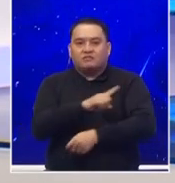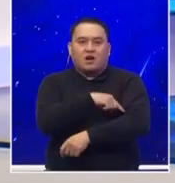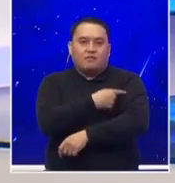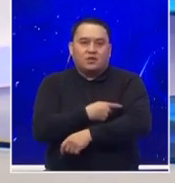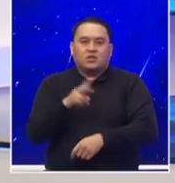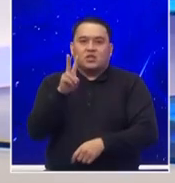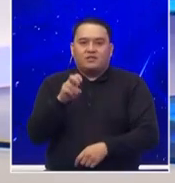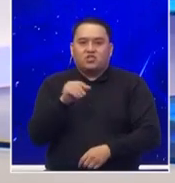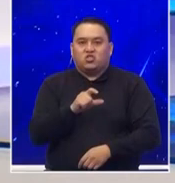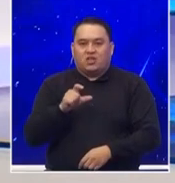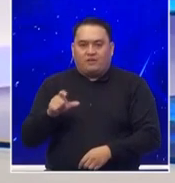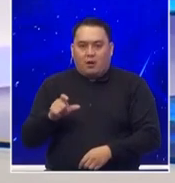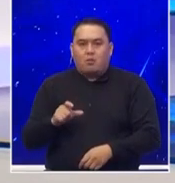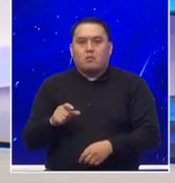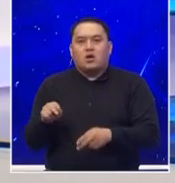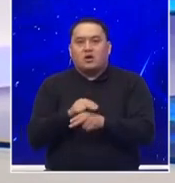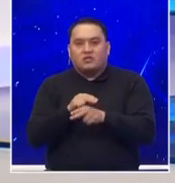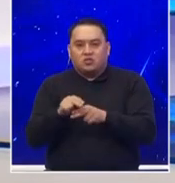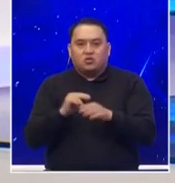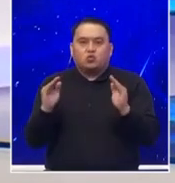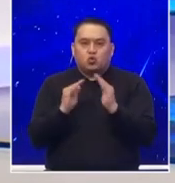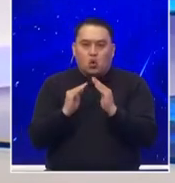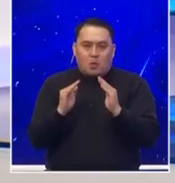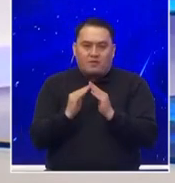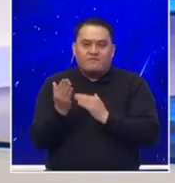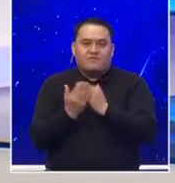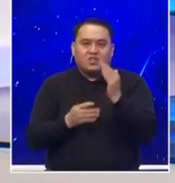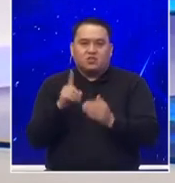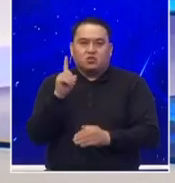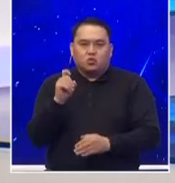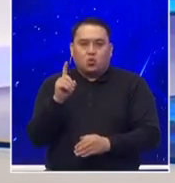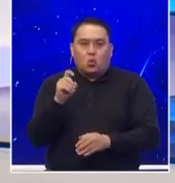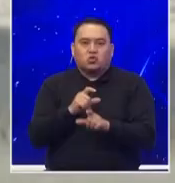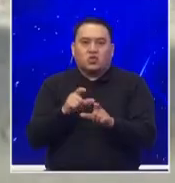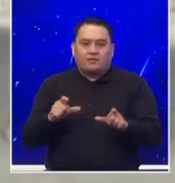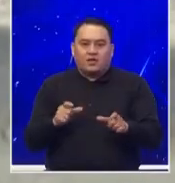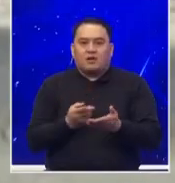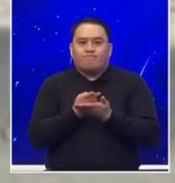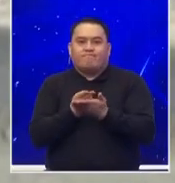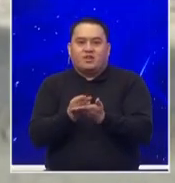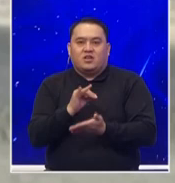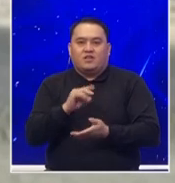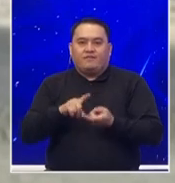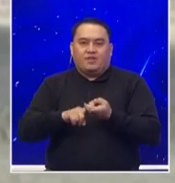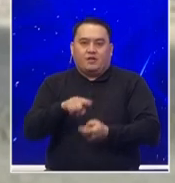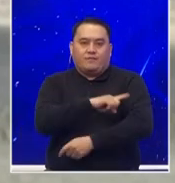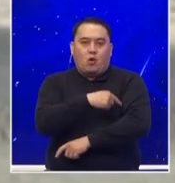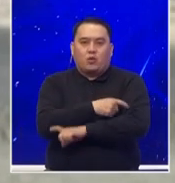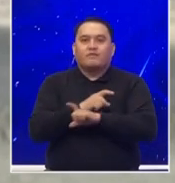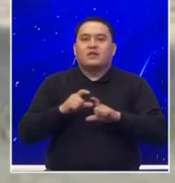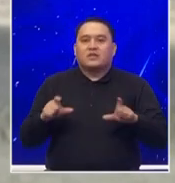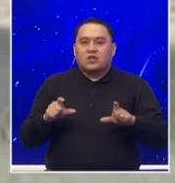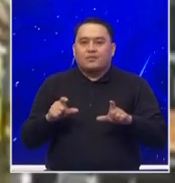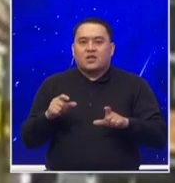здравоохранения, более 200 человек получают лечение дома. Еще свыше 100 пациентов находятся в инфекционных